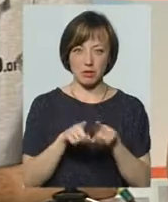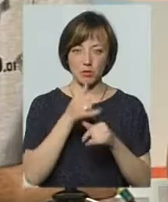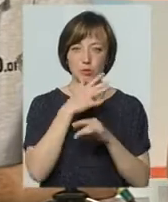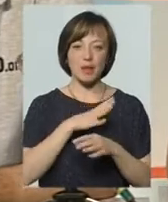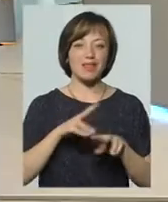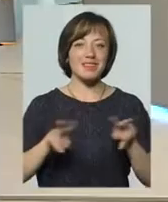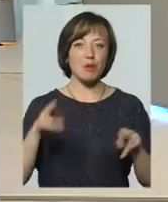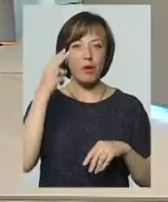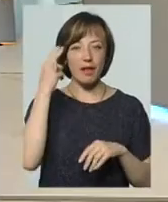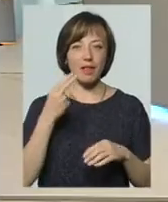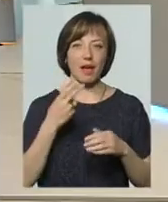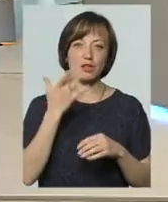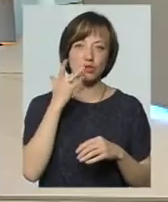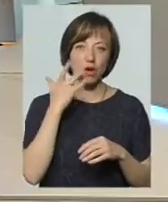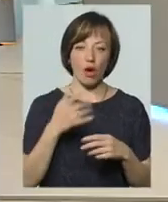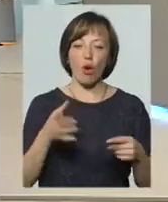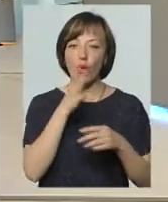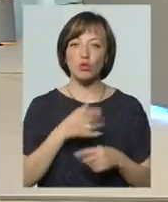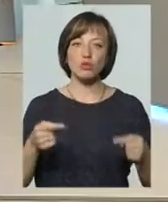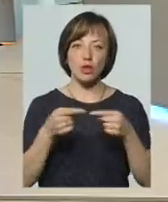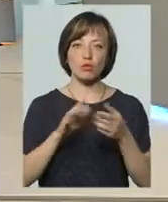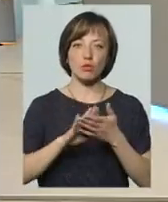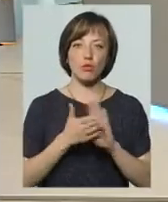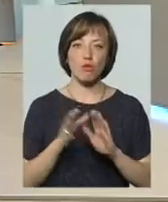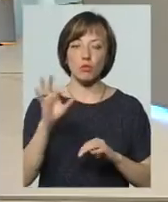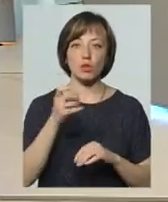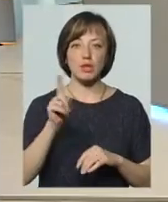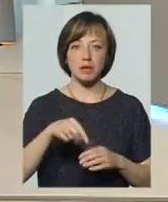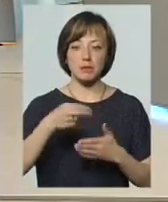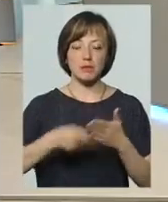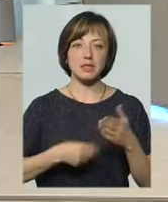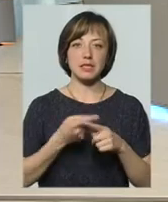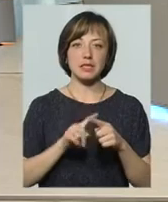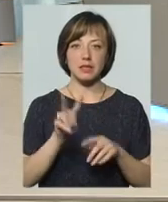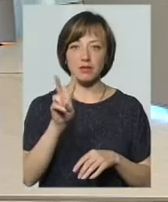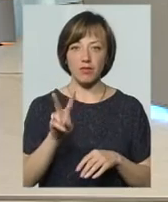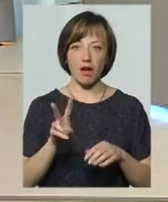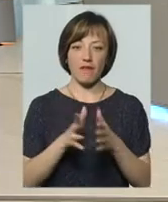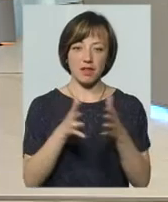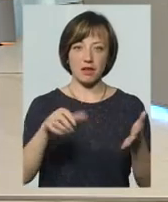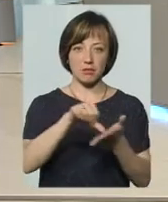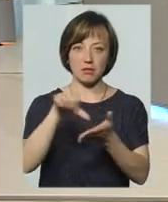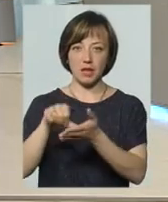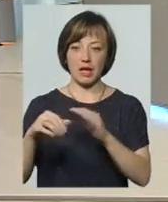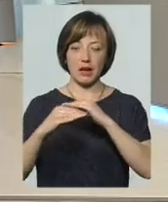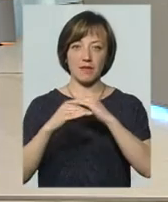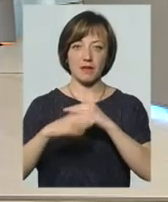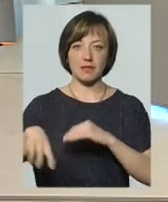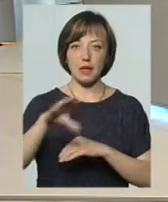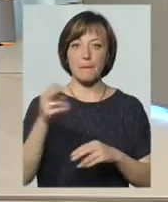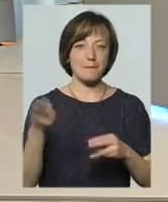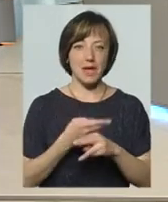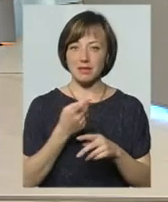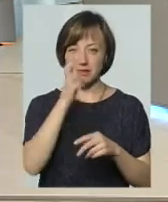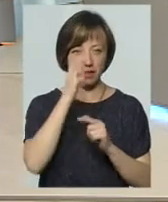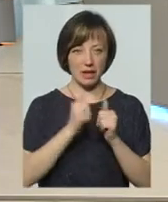Китай, тобто, ну, Китай і США, вони одночасно домовилися про те, що вони підписують, тому що це два самих великих гравця. На них вирівняються всі. Без них, ну, тобто, це